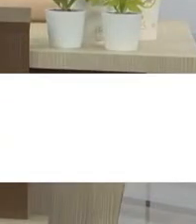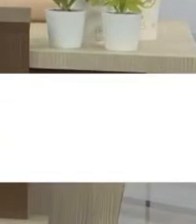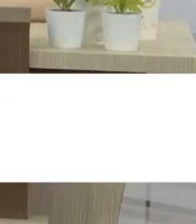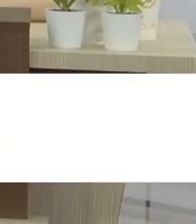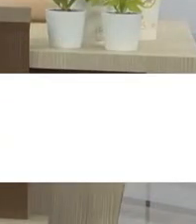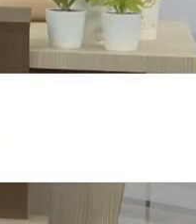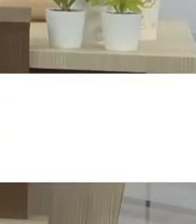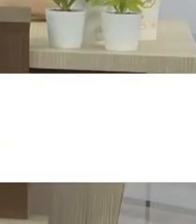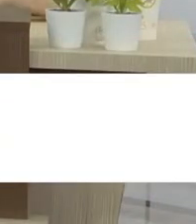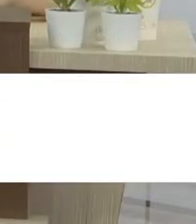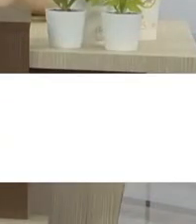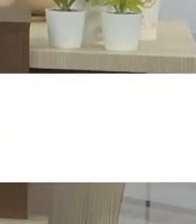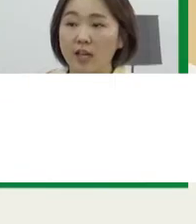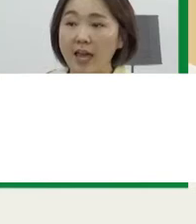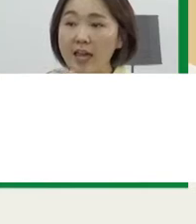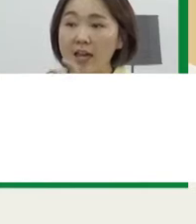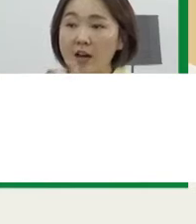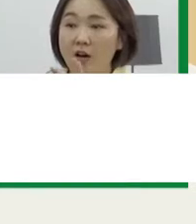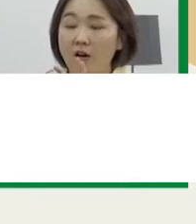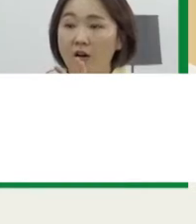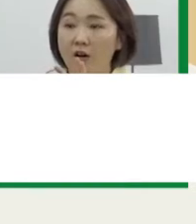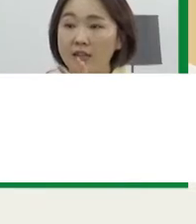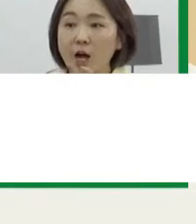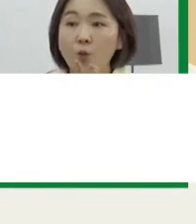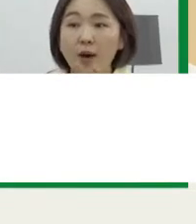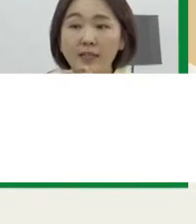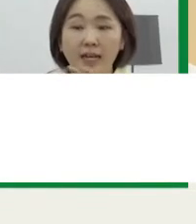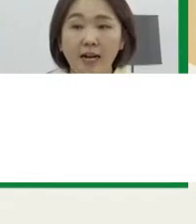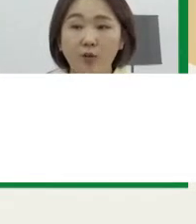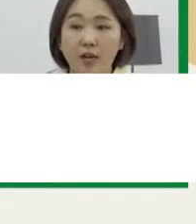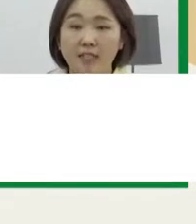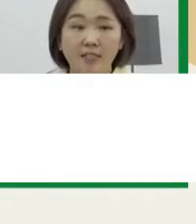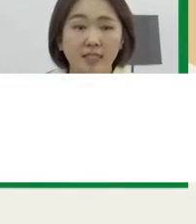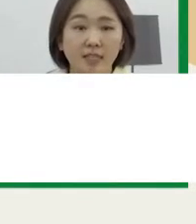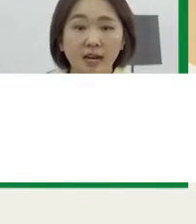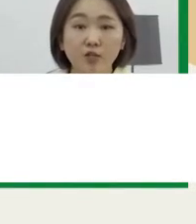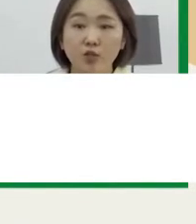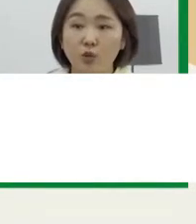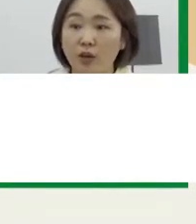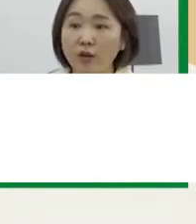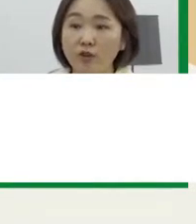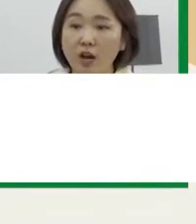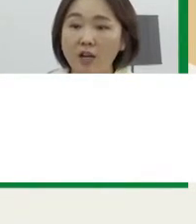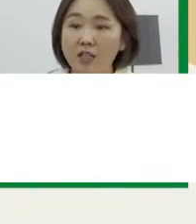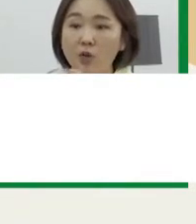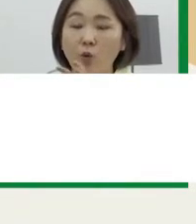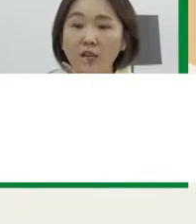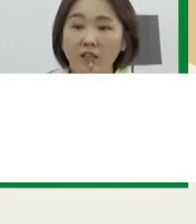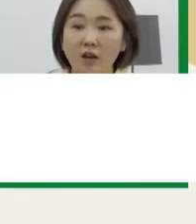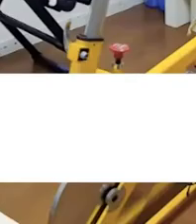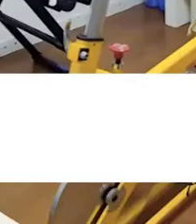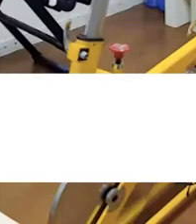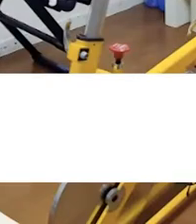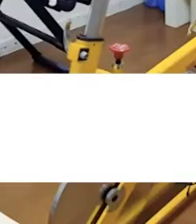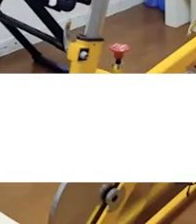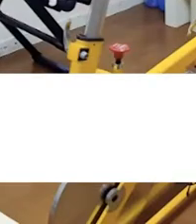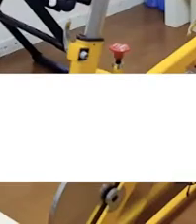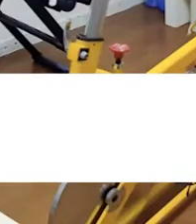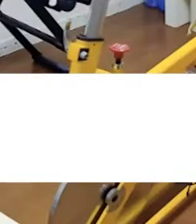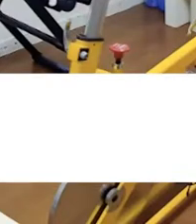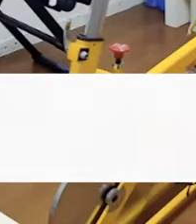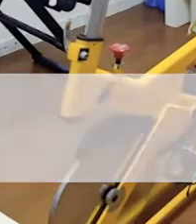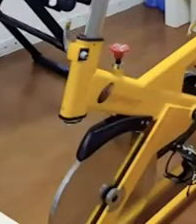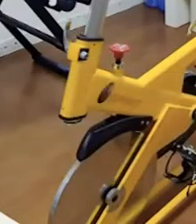회차가 거듭될수록 구민들의 많은 사랑을 받고 있는 강서 지식비타민 강좌가 오는 5월 12일 강서구청 유튜브 채널을 통해